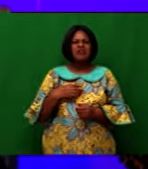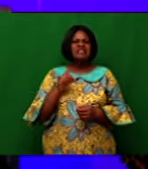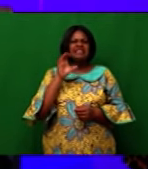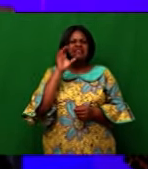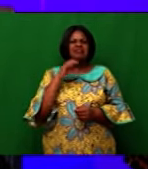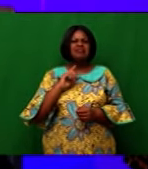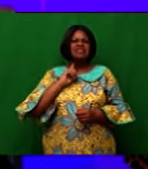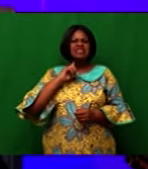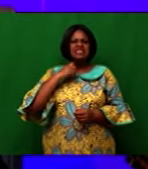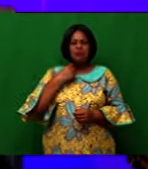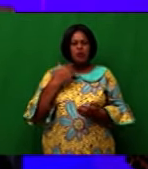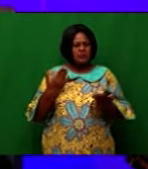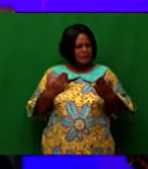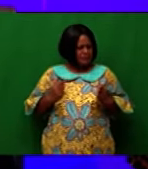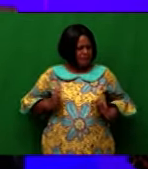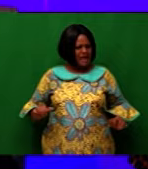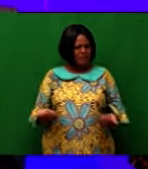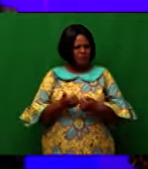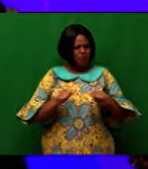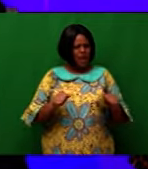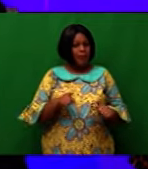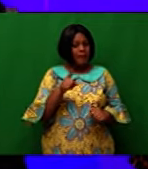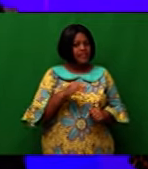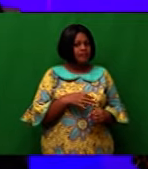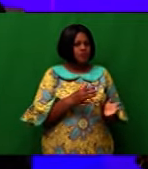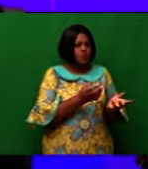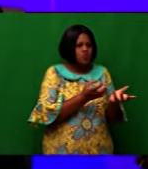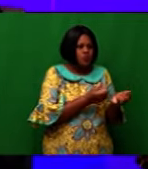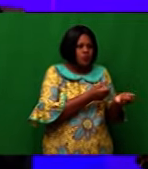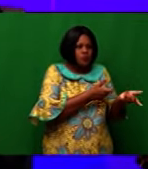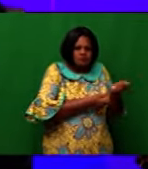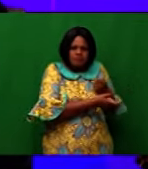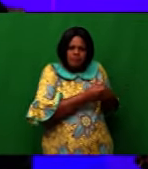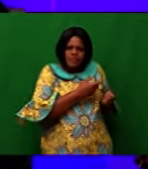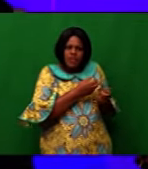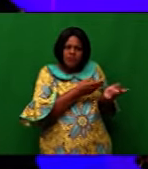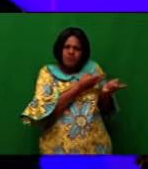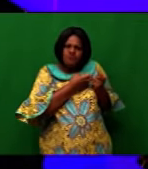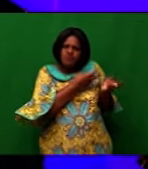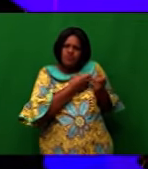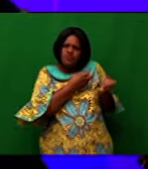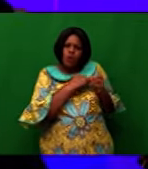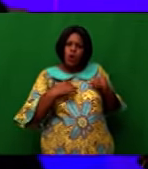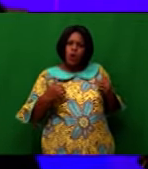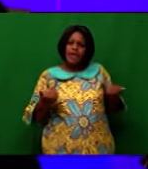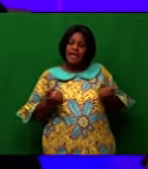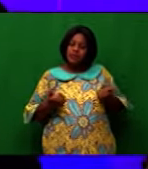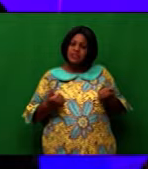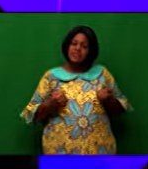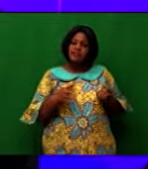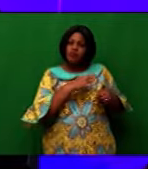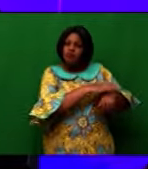chaizvo munharaunda vachiita sevanhu vakamira chaizvo pane zvavanotenda asi ndo vana vari kushandiswa